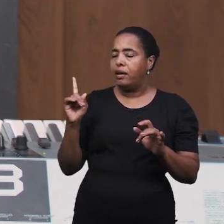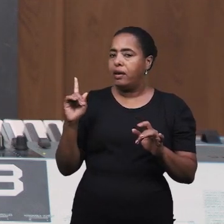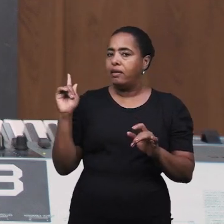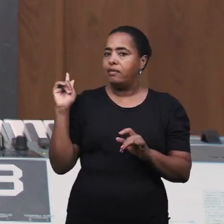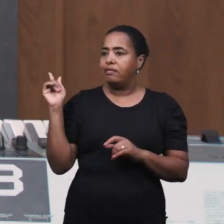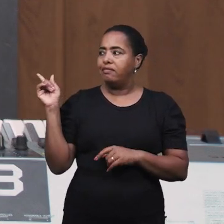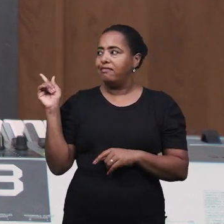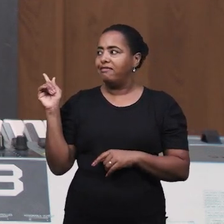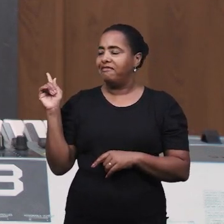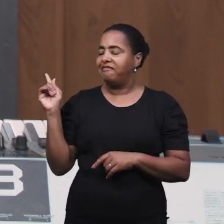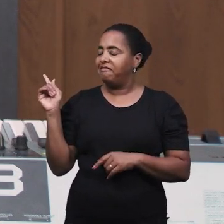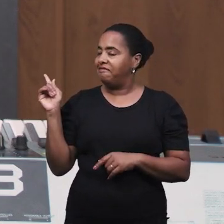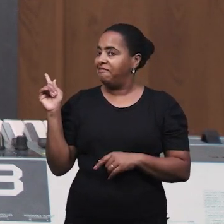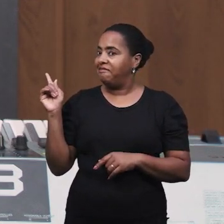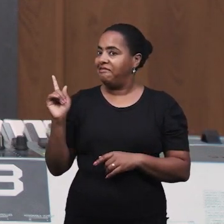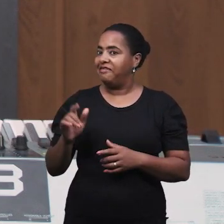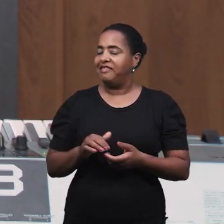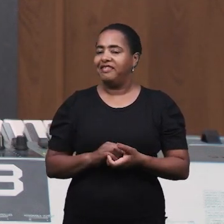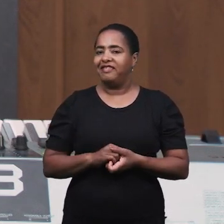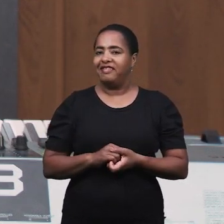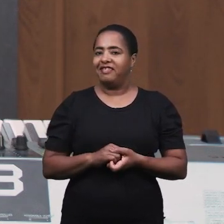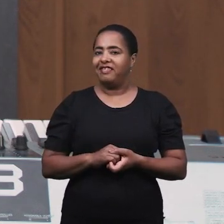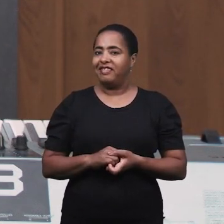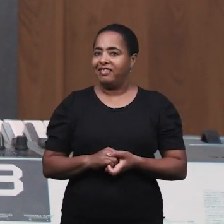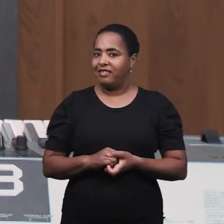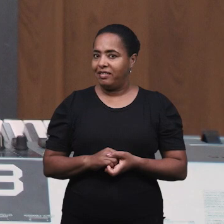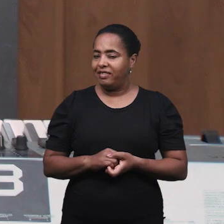ces notes de notre flûte. La phrase Ré, Sol.